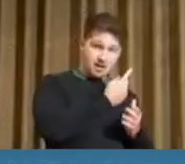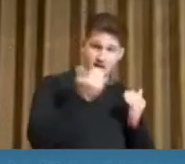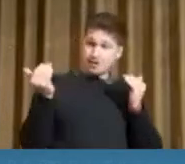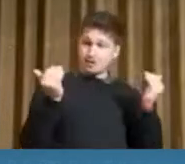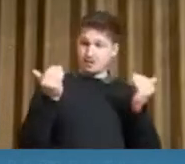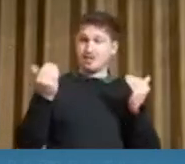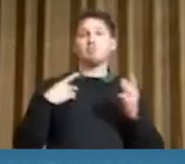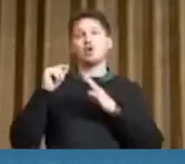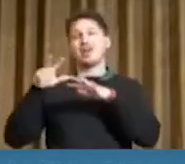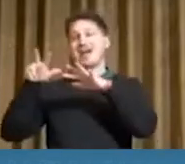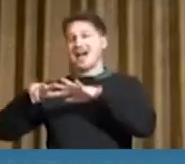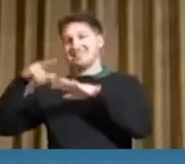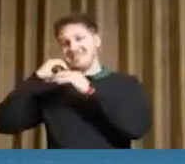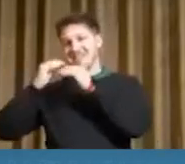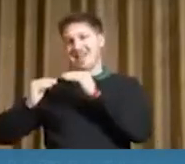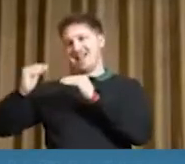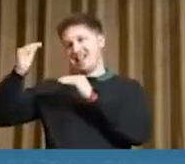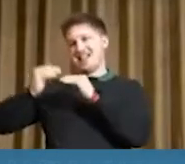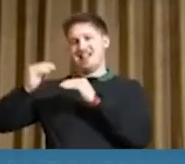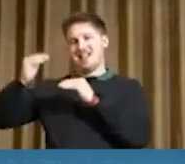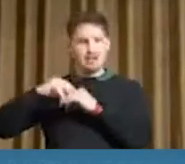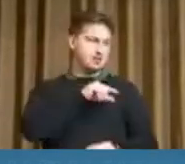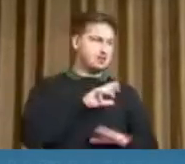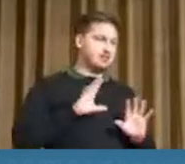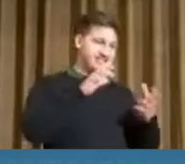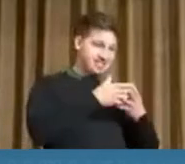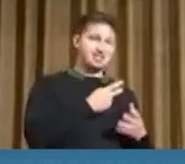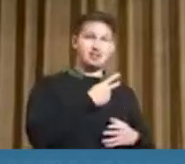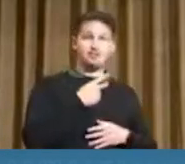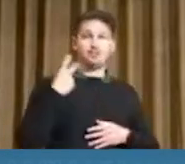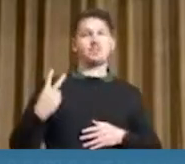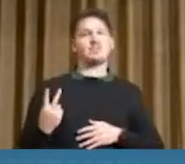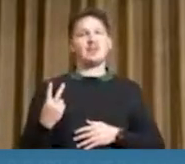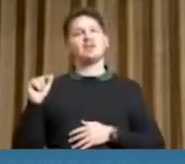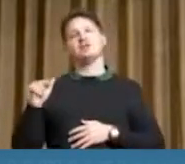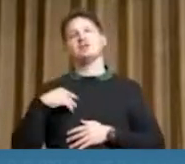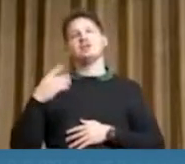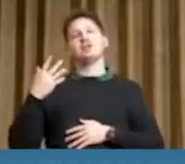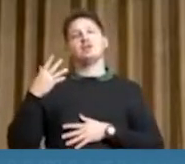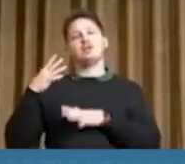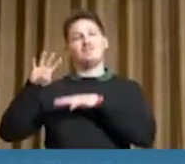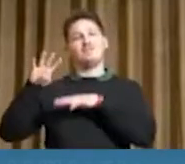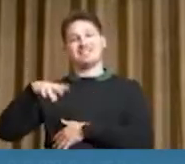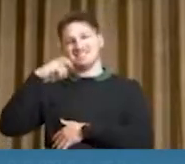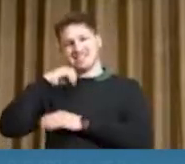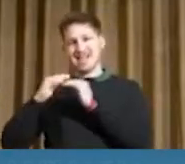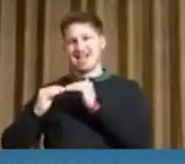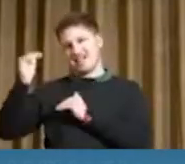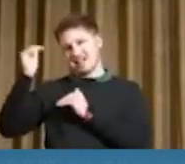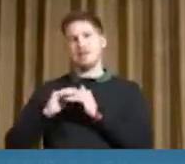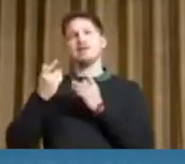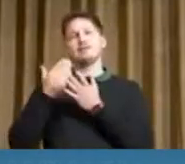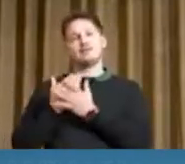Lebensjahr eingeschlossen wurden. Hier in der Kohorte 2 war das ab dem 14. Lebensjahr eben nochmal auf 722 reduziert,